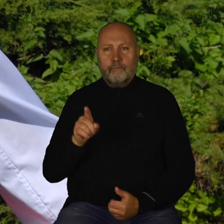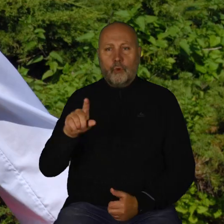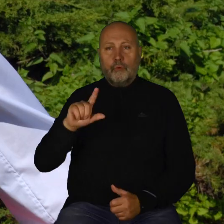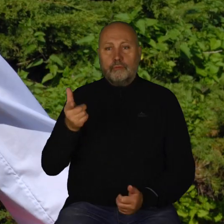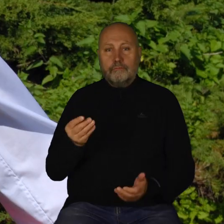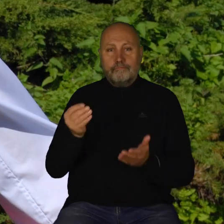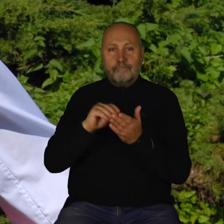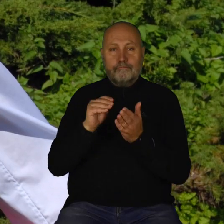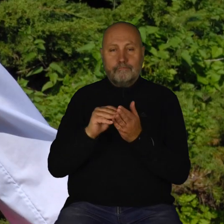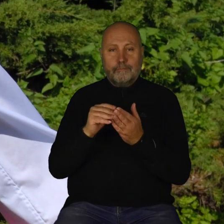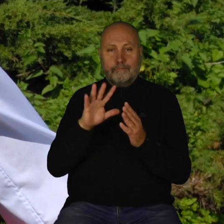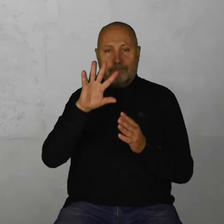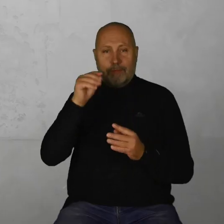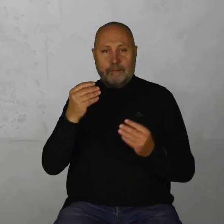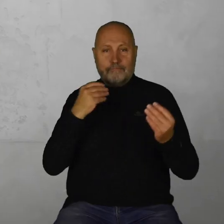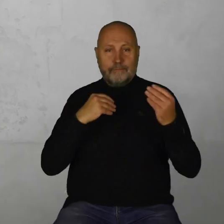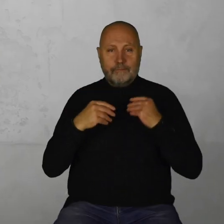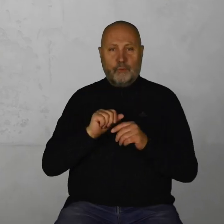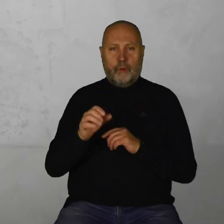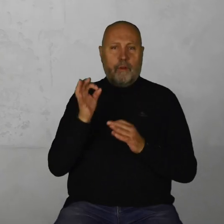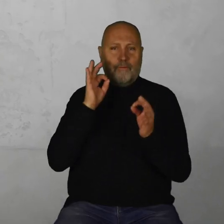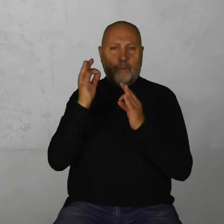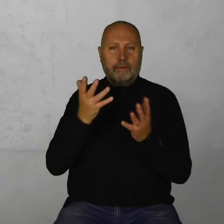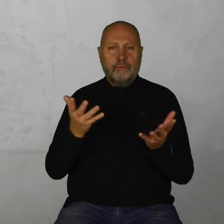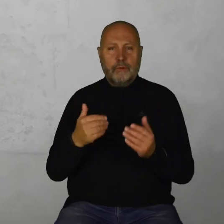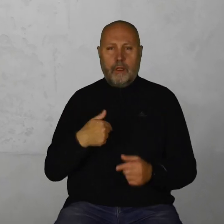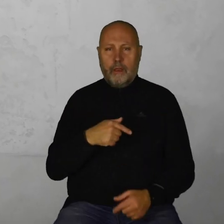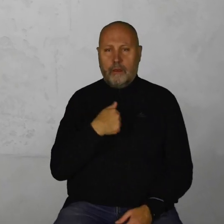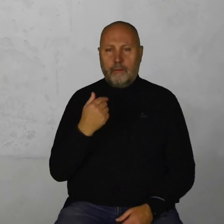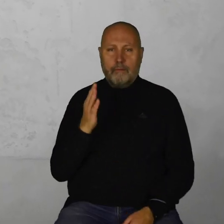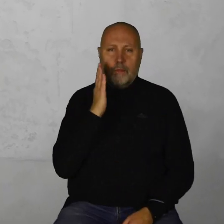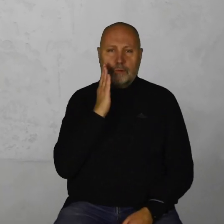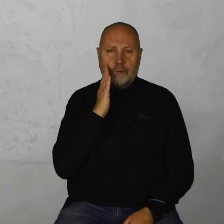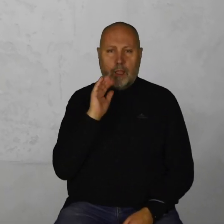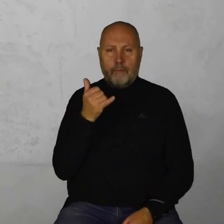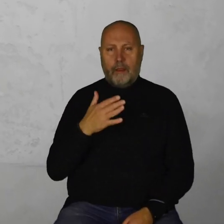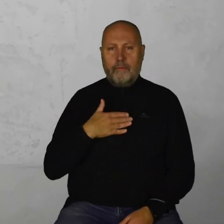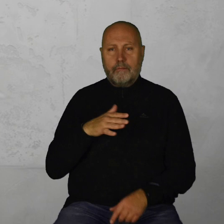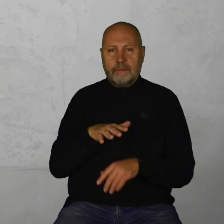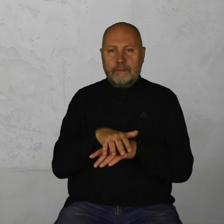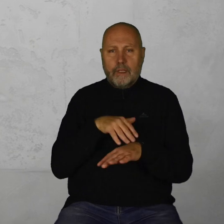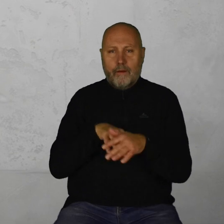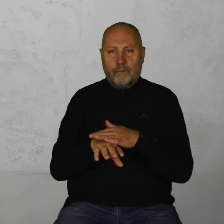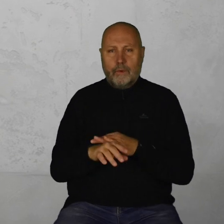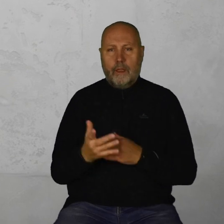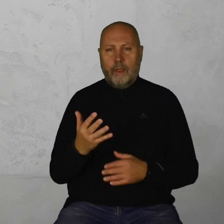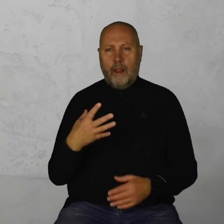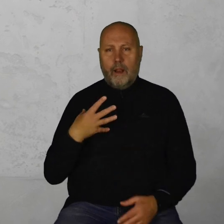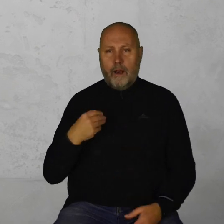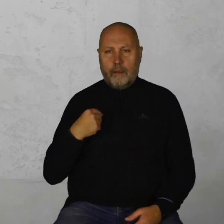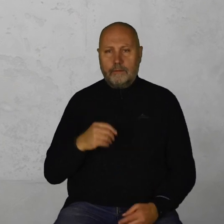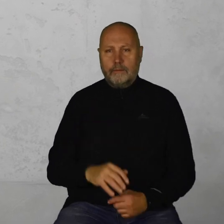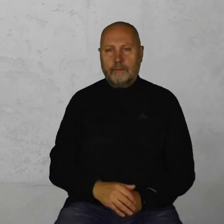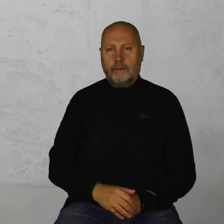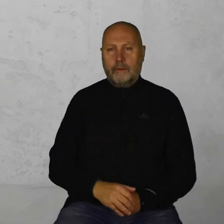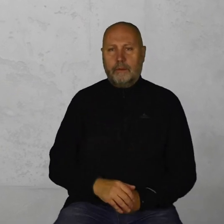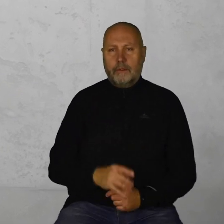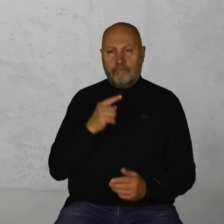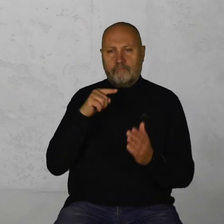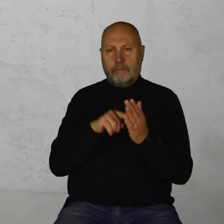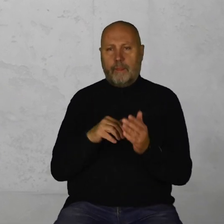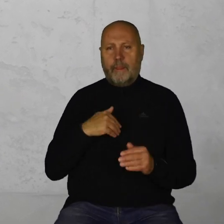To czym przystrajamy swoje sylwetki jest informacją gdzie mieszkamy jaki mamy zawód ile mamy